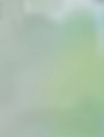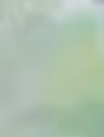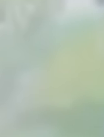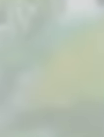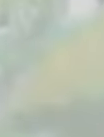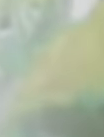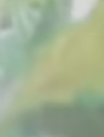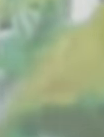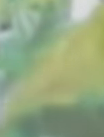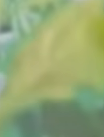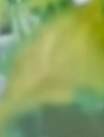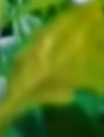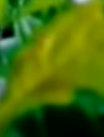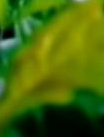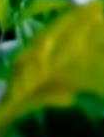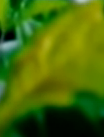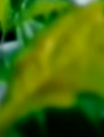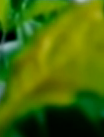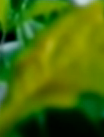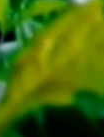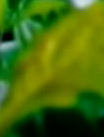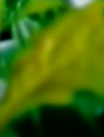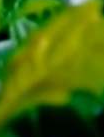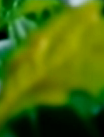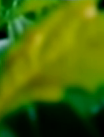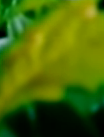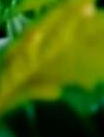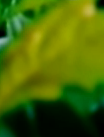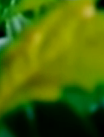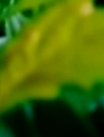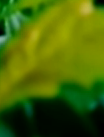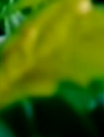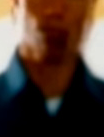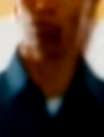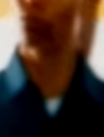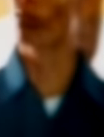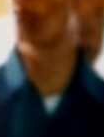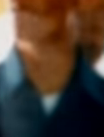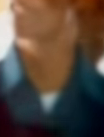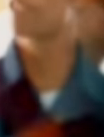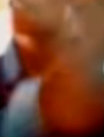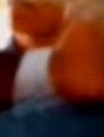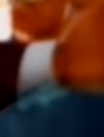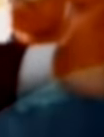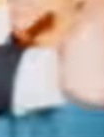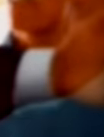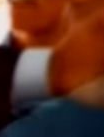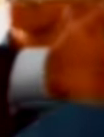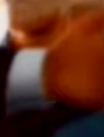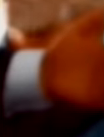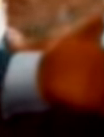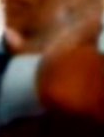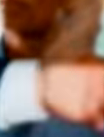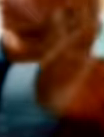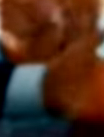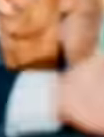จจะยากเย็นแค่ไหนก็ไม่ท้อแต่มีเพียงส